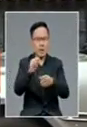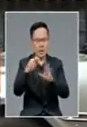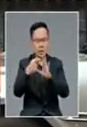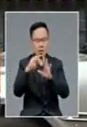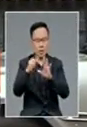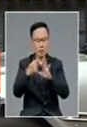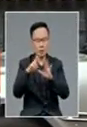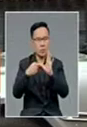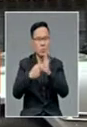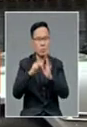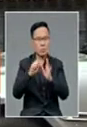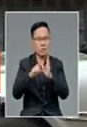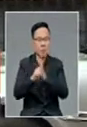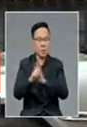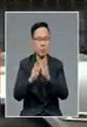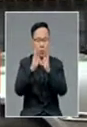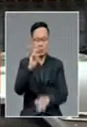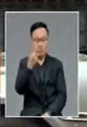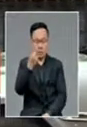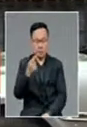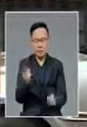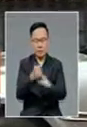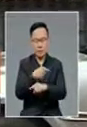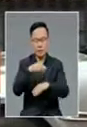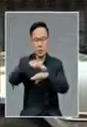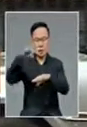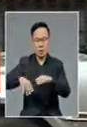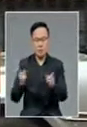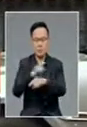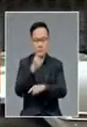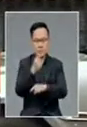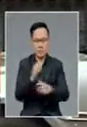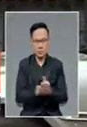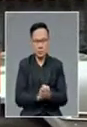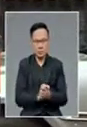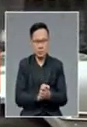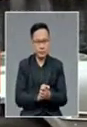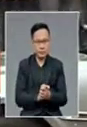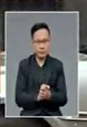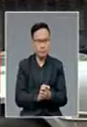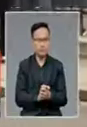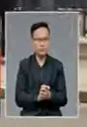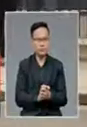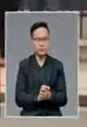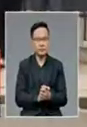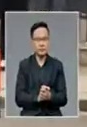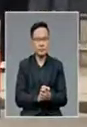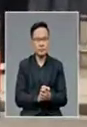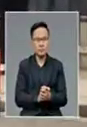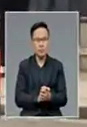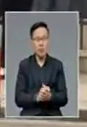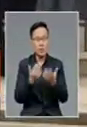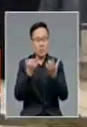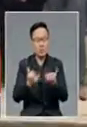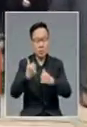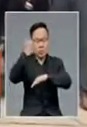ษคนใหม่แทนที่เซอร์แพทริกแมคลาฟรินที่ดำรงตำแหน่งนี้มาตั้งแต่สมัยรัฐบาลของนางมาร์กาเร็ตแทชเชอร ์ ยาวนาน